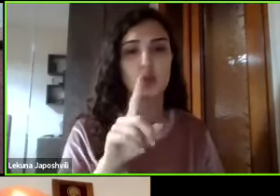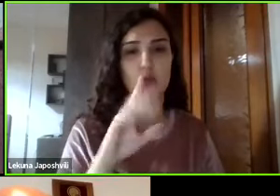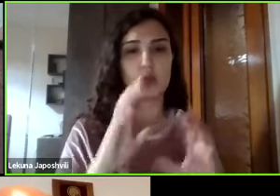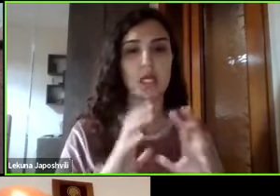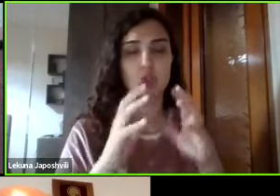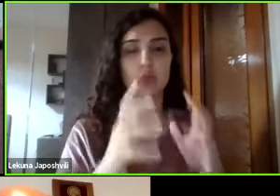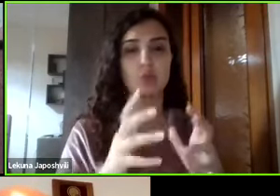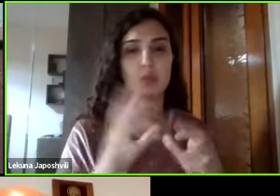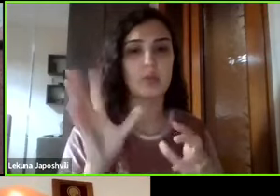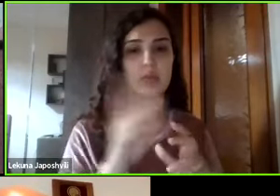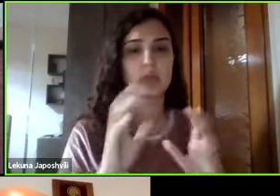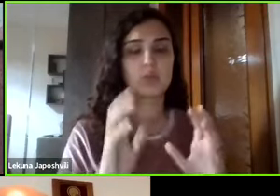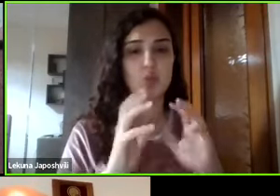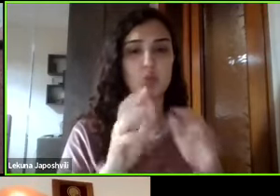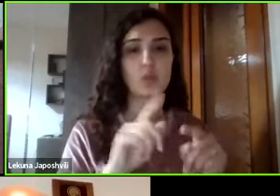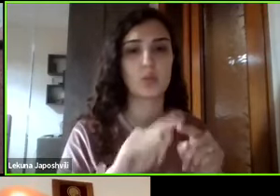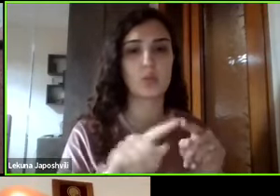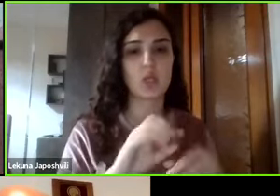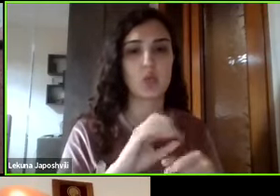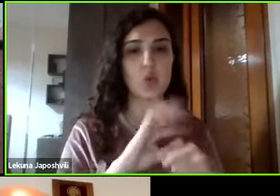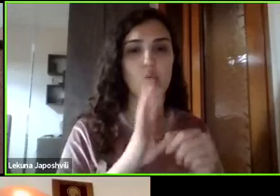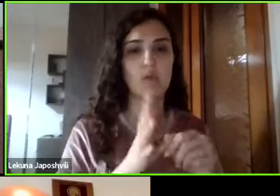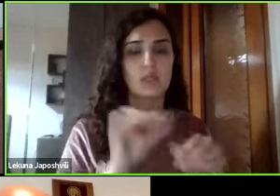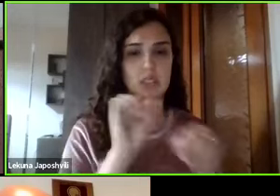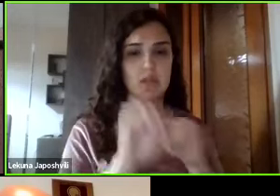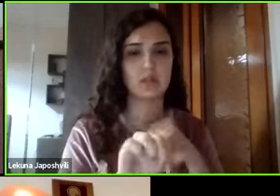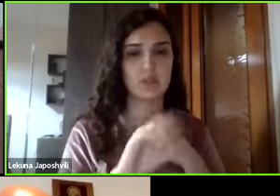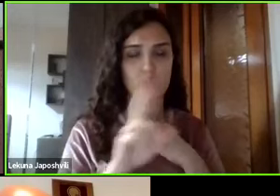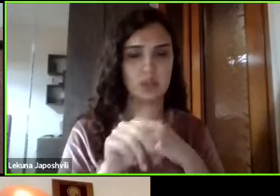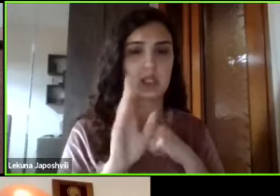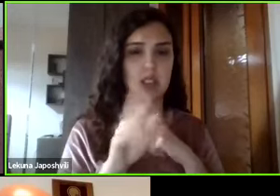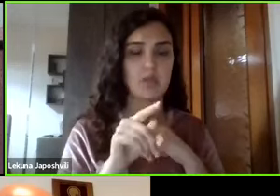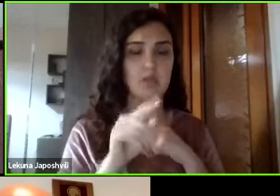კაცობრიობა მთელი მსოფლიო მალე COVID-ს დავძლევ